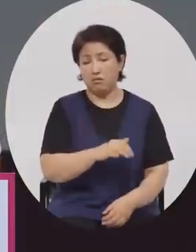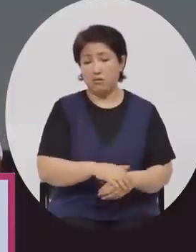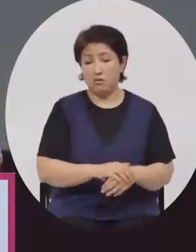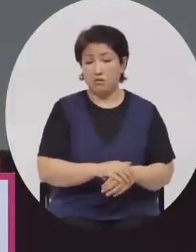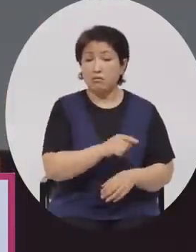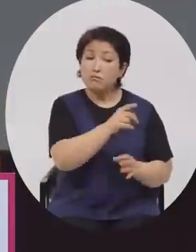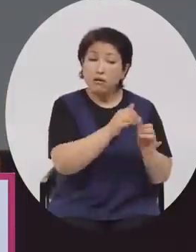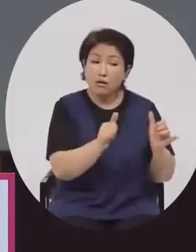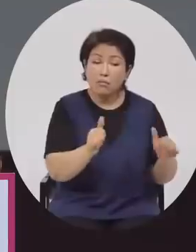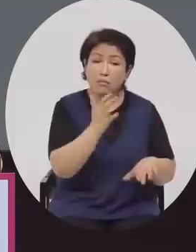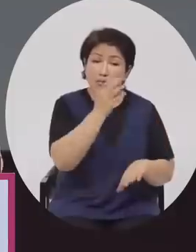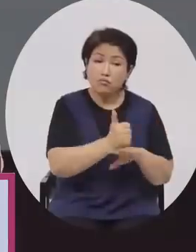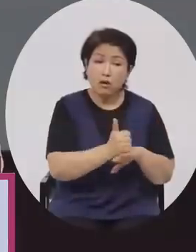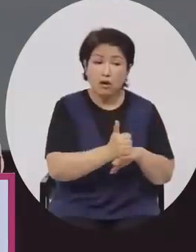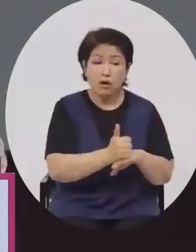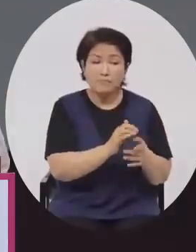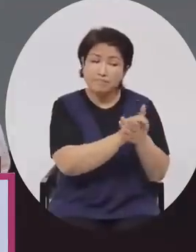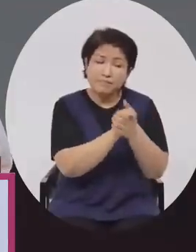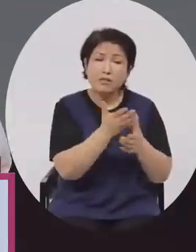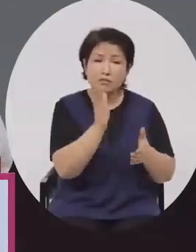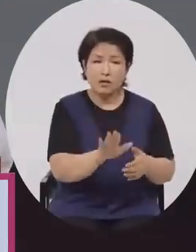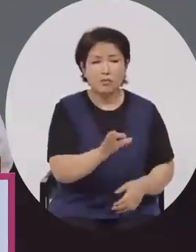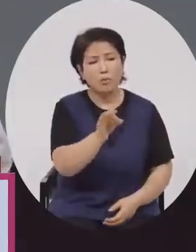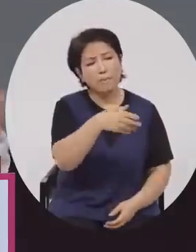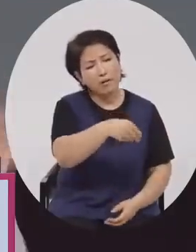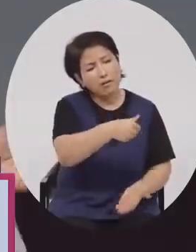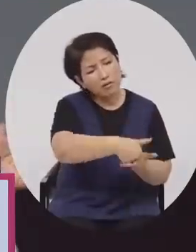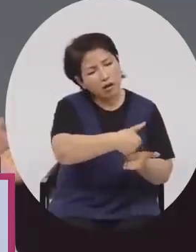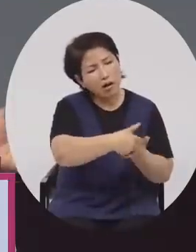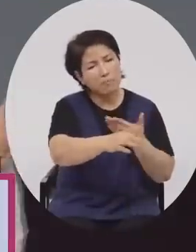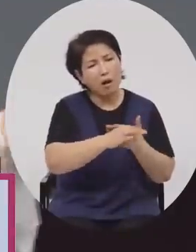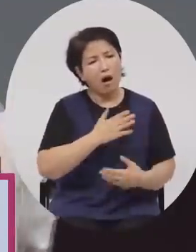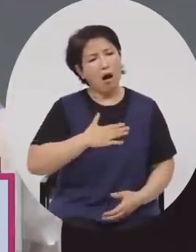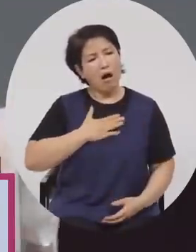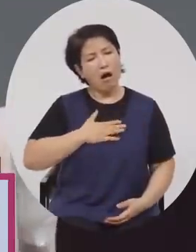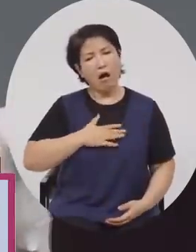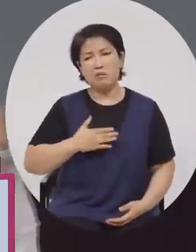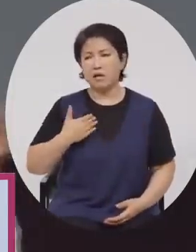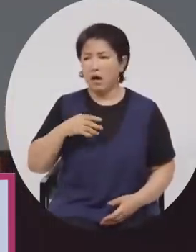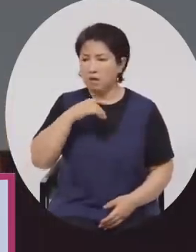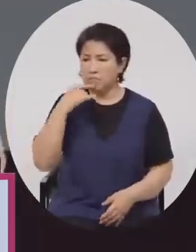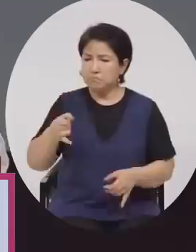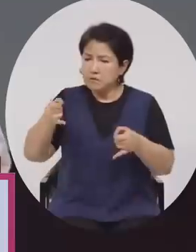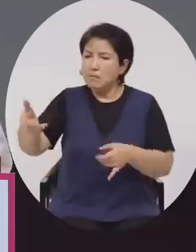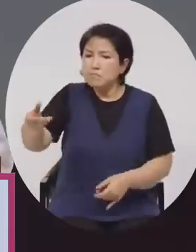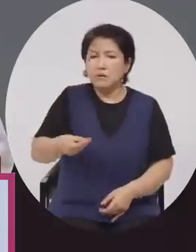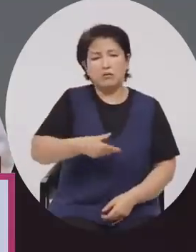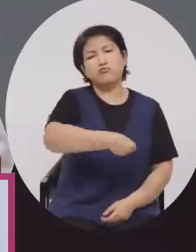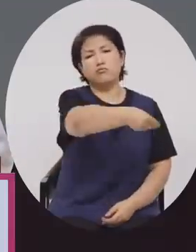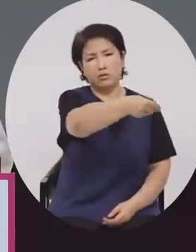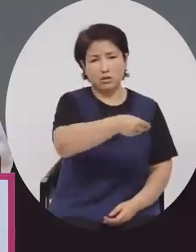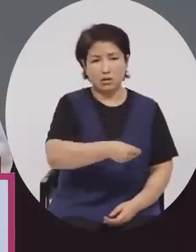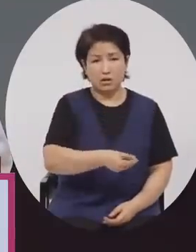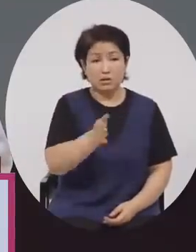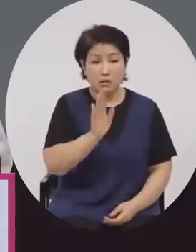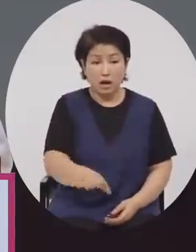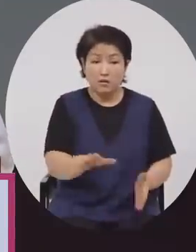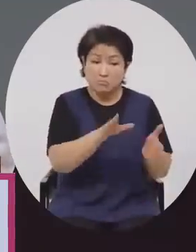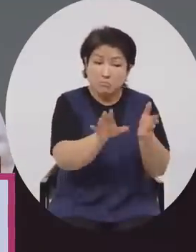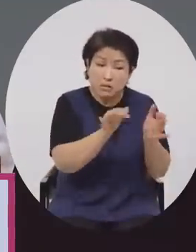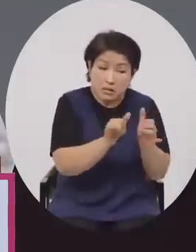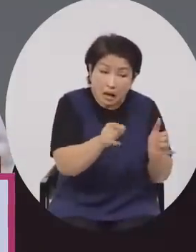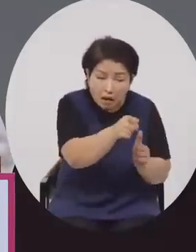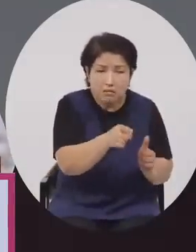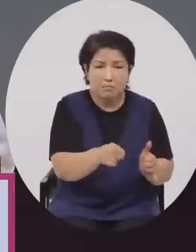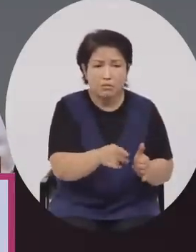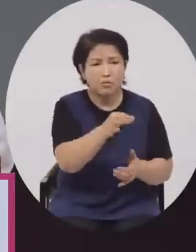좀 빌려달라면 빌려줘야 되나 안 빌려줘야 돼? 빚내서라도 빌려줘야 돼. 그런데 평소에 못된 짓 하던 게 빌려달라면 빌려주고 있어도